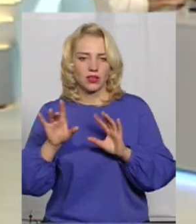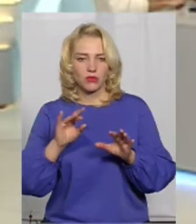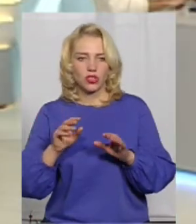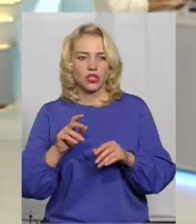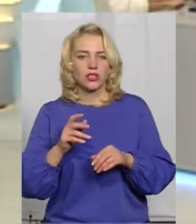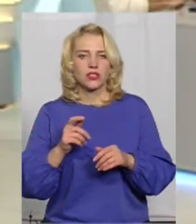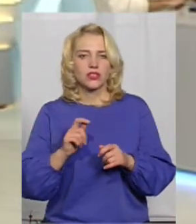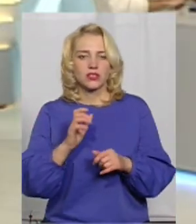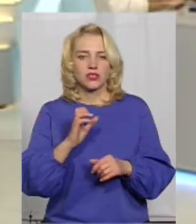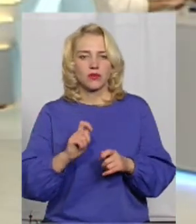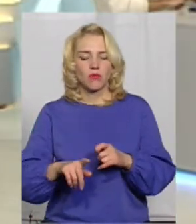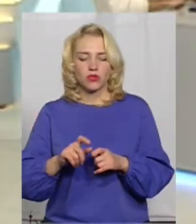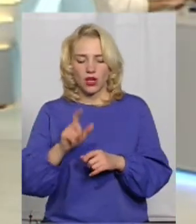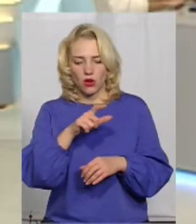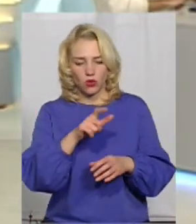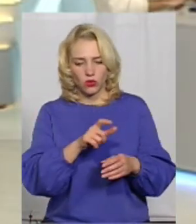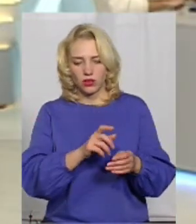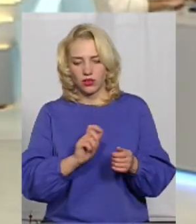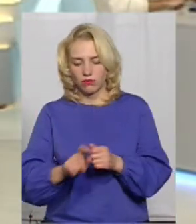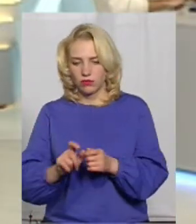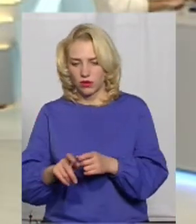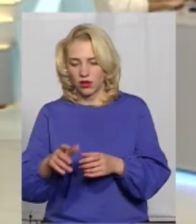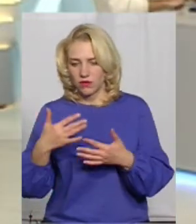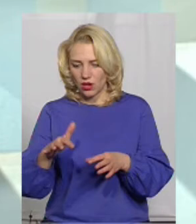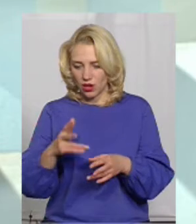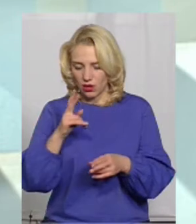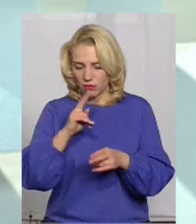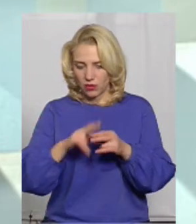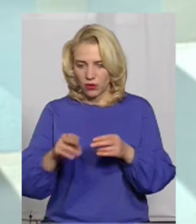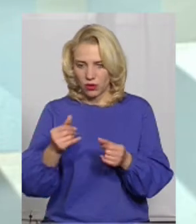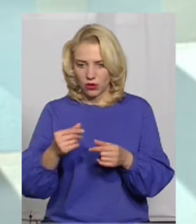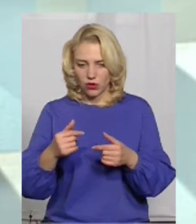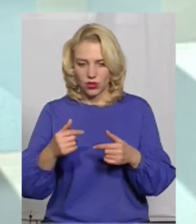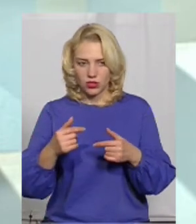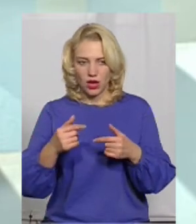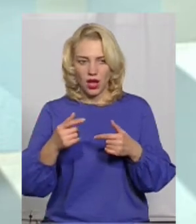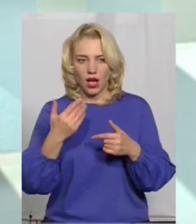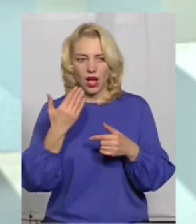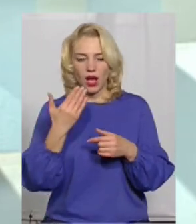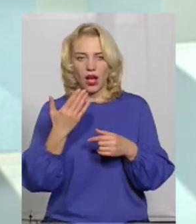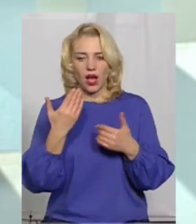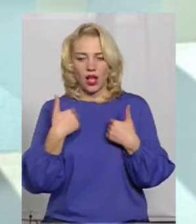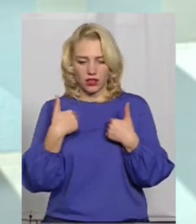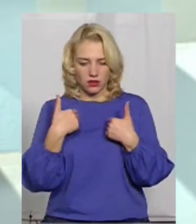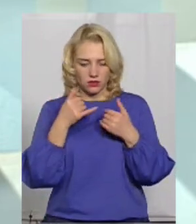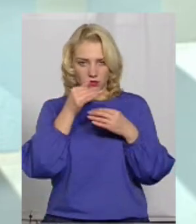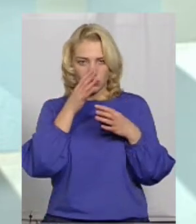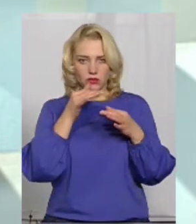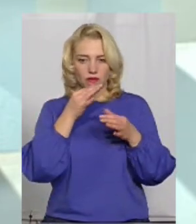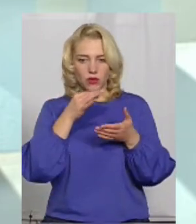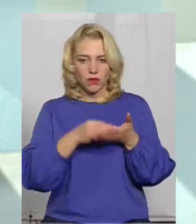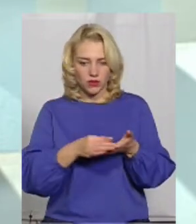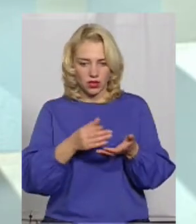неперевіреного організатора, люди скидують гроші, а потім з тебе просять. І ти, здається, кажеш, це не мій іменний розіграш, я, відповідно, не несу